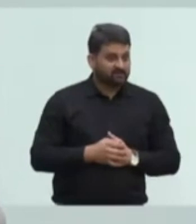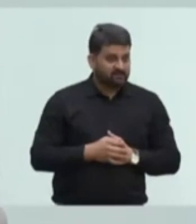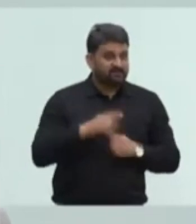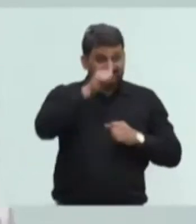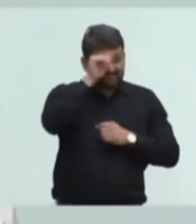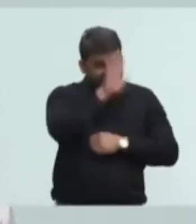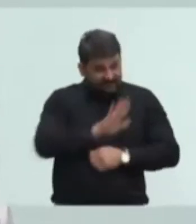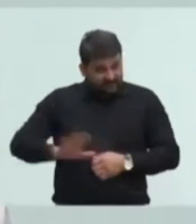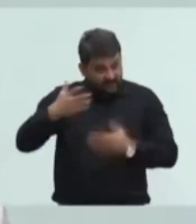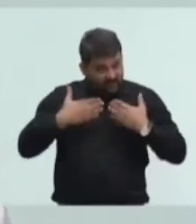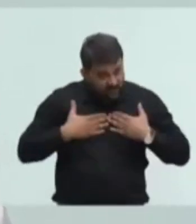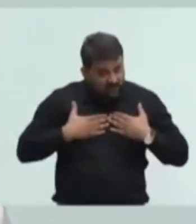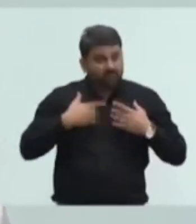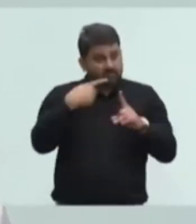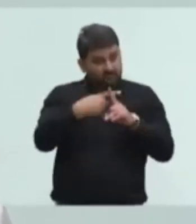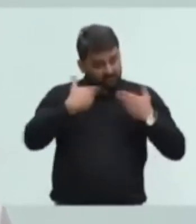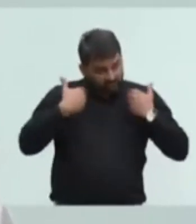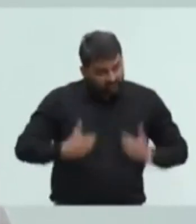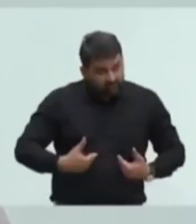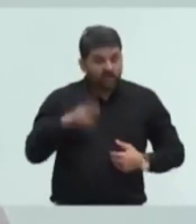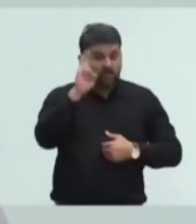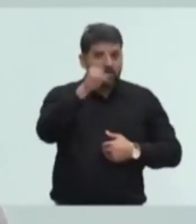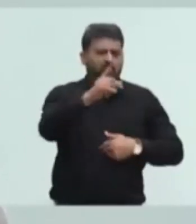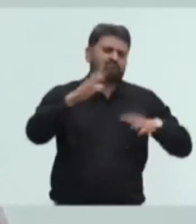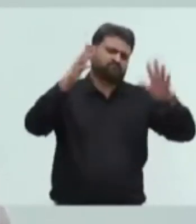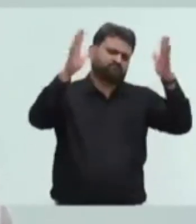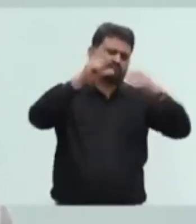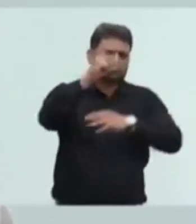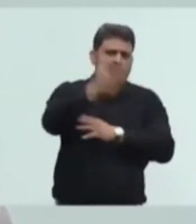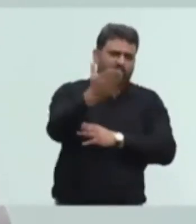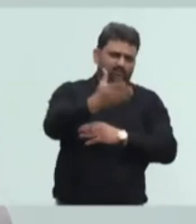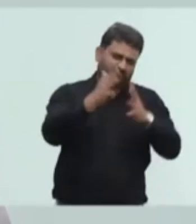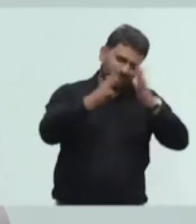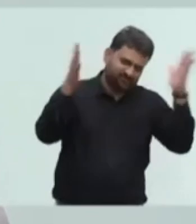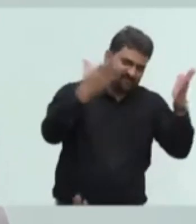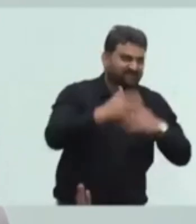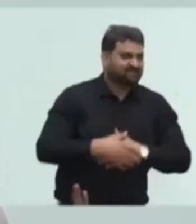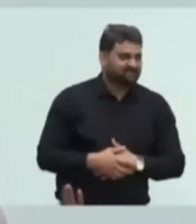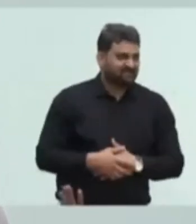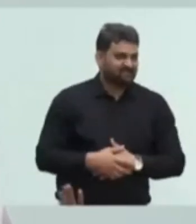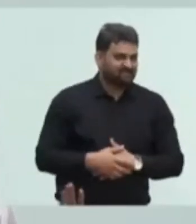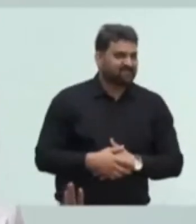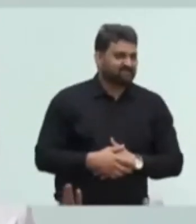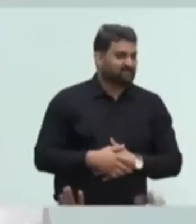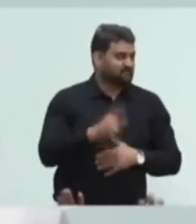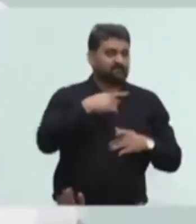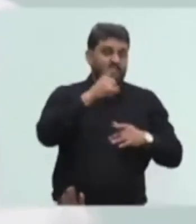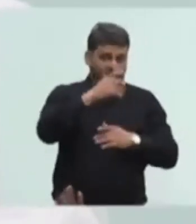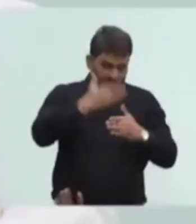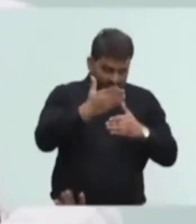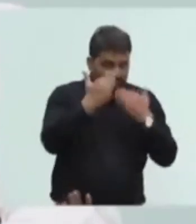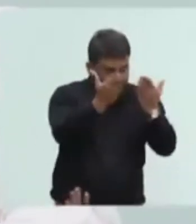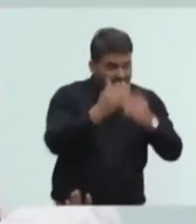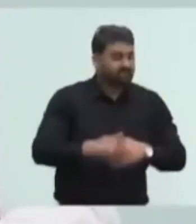पूरे देश की तरफ देते हैं कि रोहित को बहुत-बहुत शुभकामनाएं और बहुत-बहुत बधाई